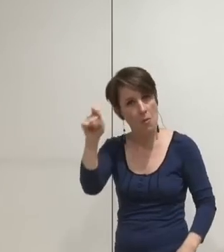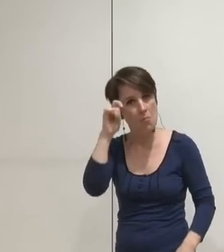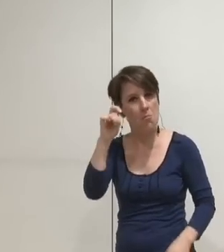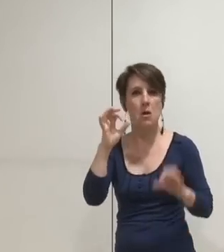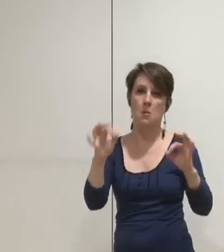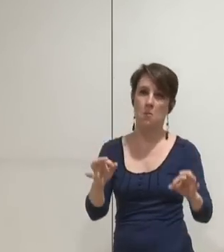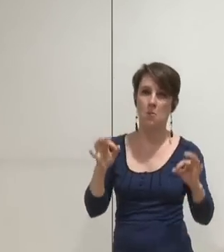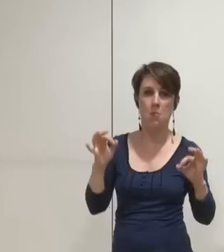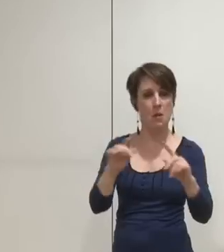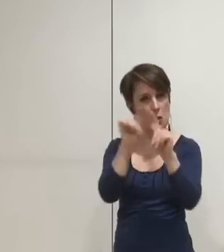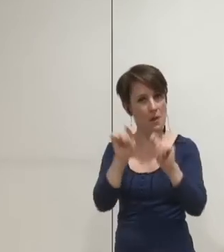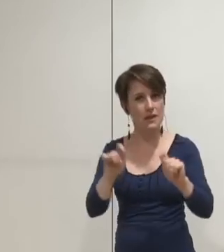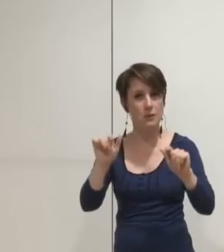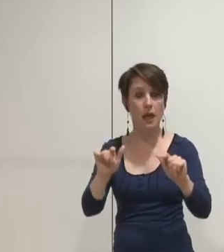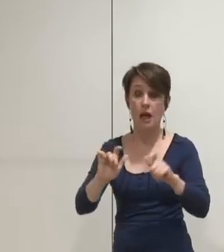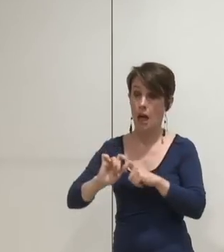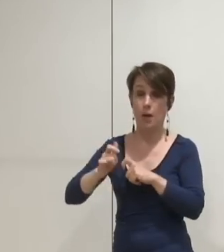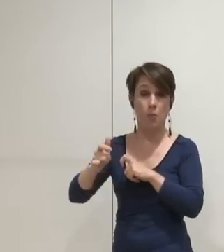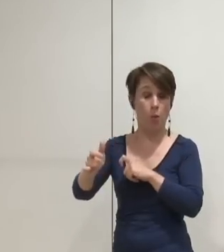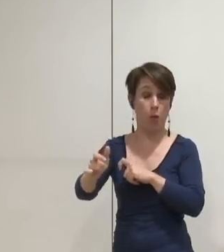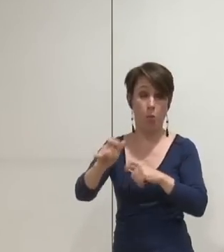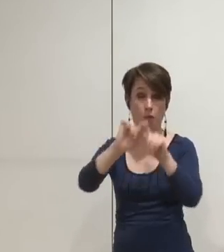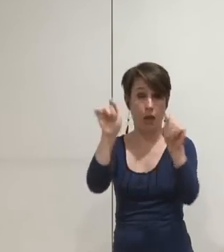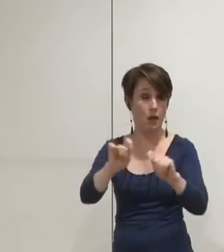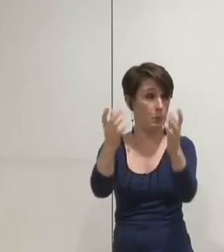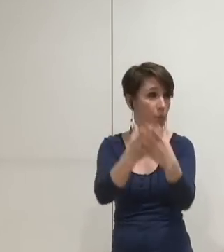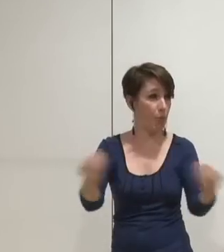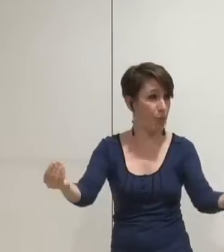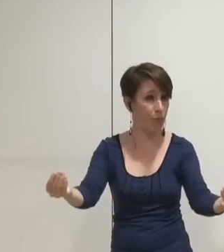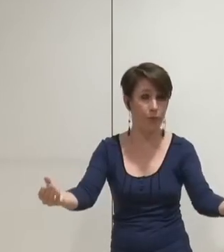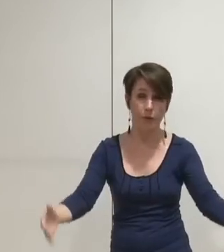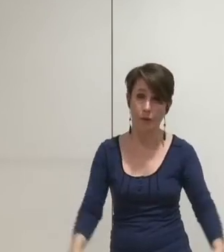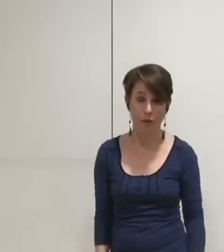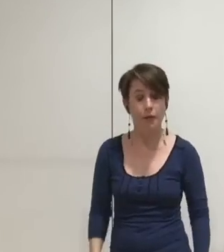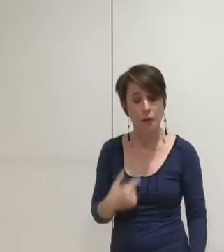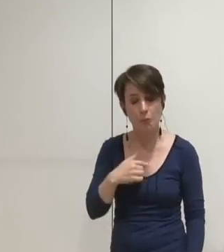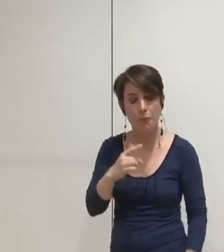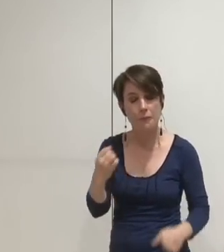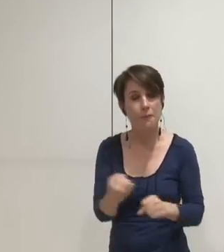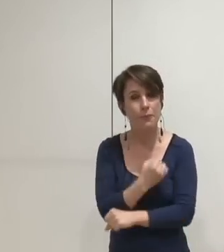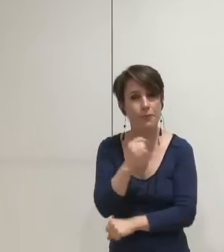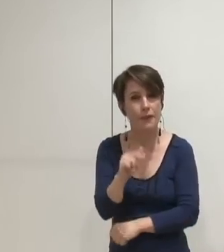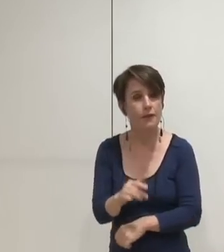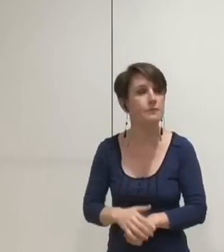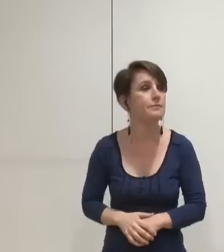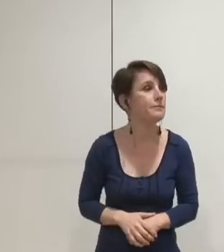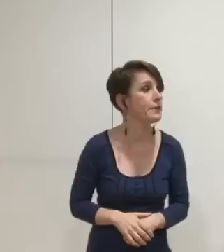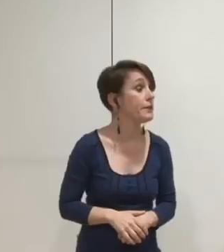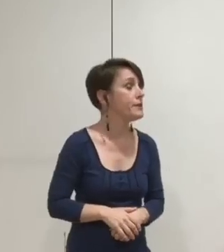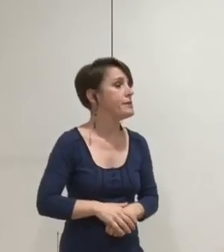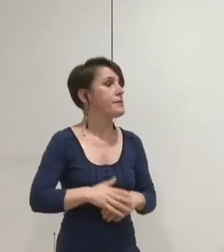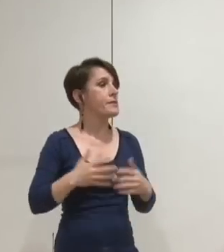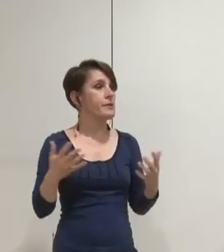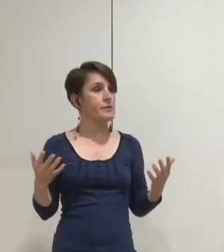la suite et je le regrette je vous avoue aussi sincèrement que j'ai beaucoup de mal à comprendre